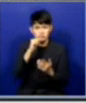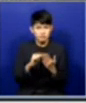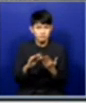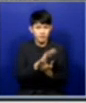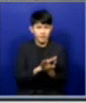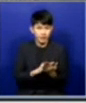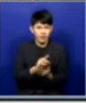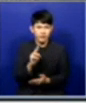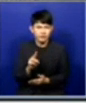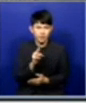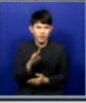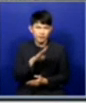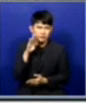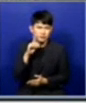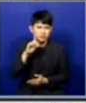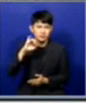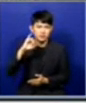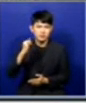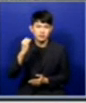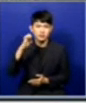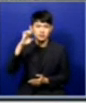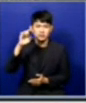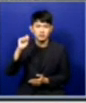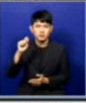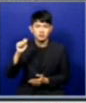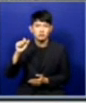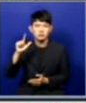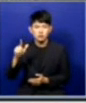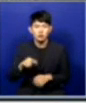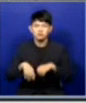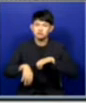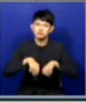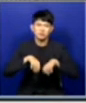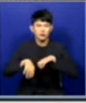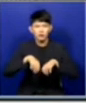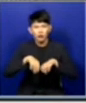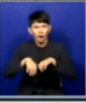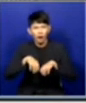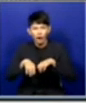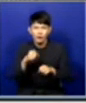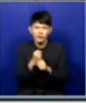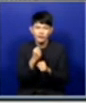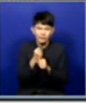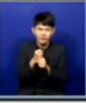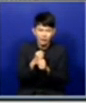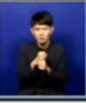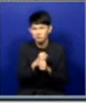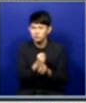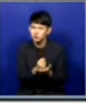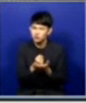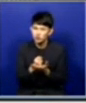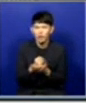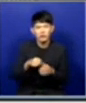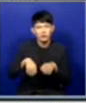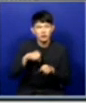จะใช้ดิจิตอลนี้เข้าไปบริหารจัดการ SME ได้เลยแ